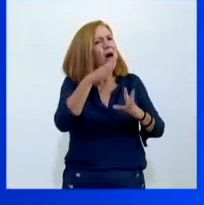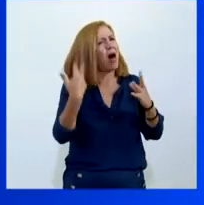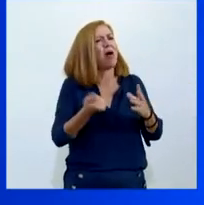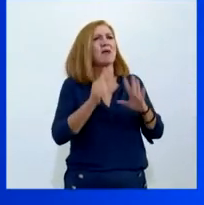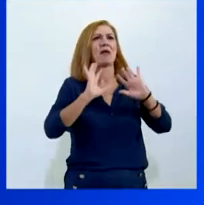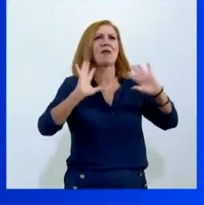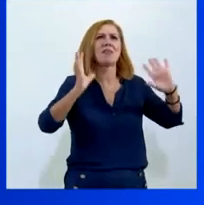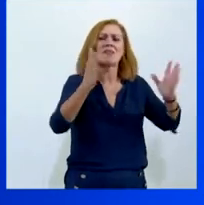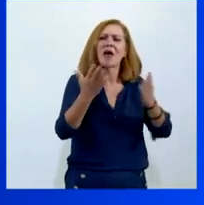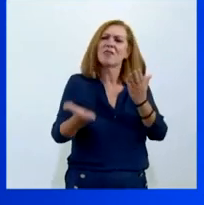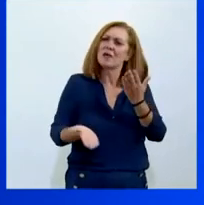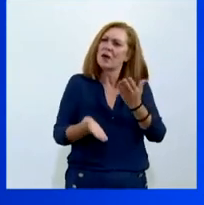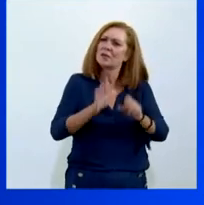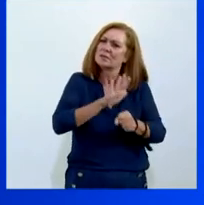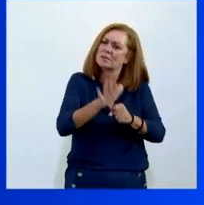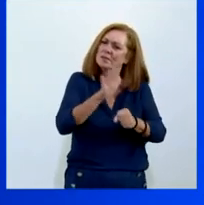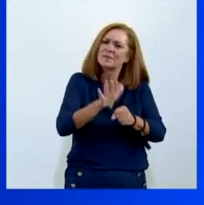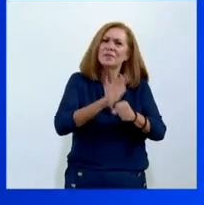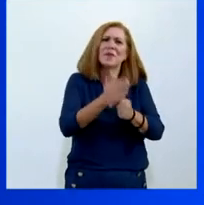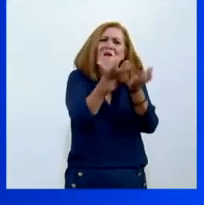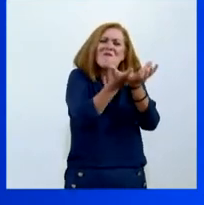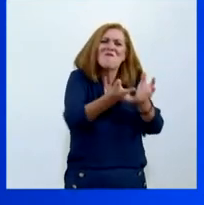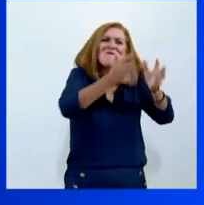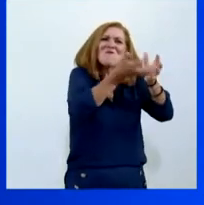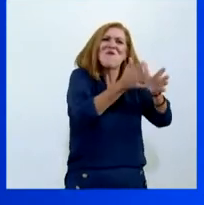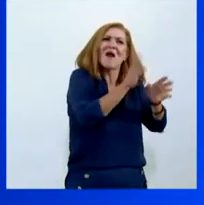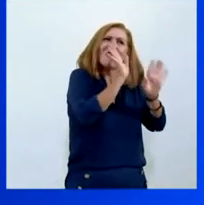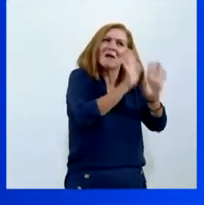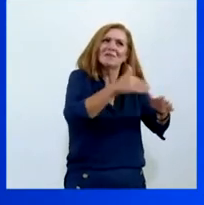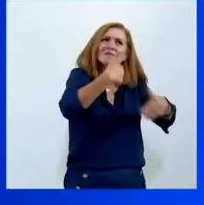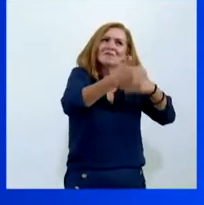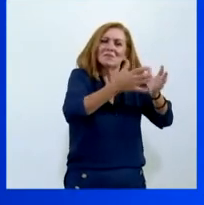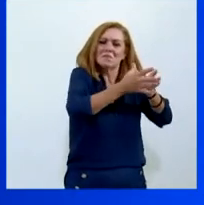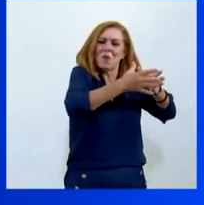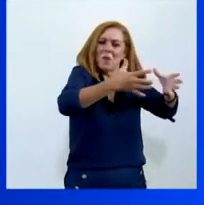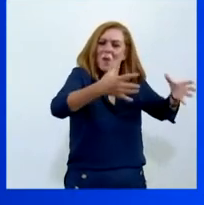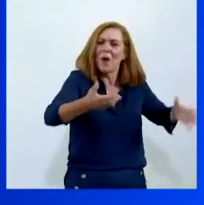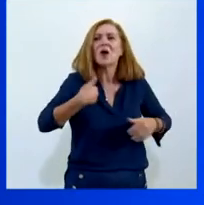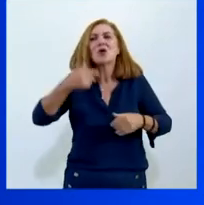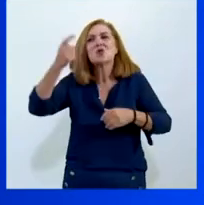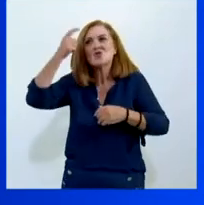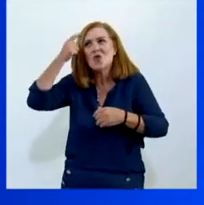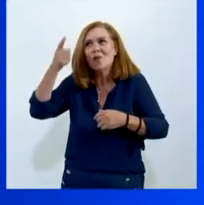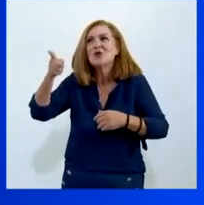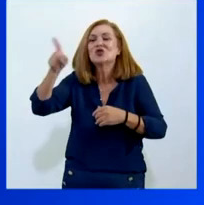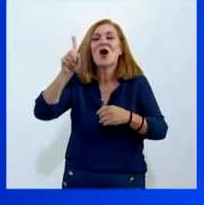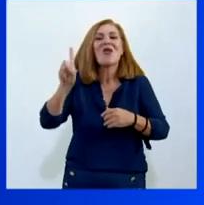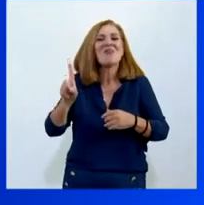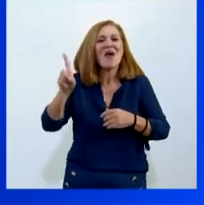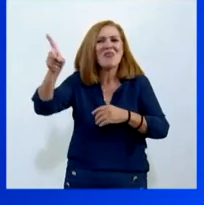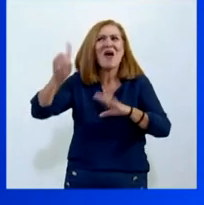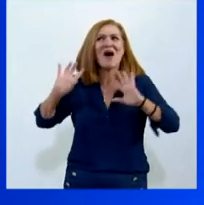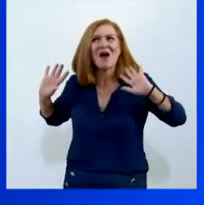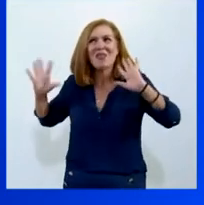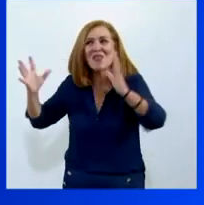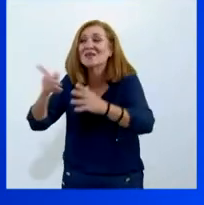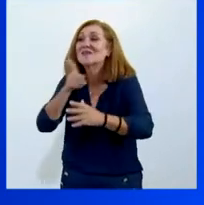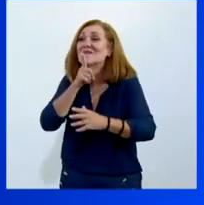βοήθεια από εμάς θα εξακολουθεί να αποτελεί η Δαδιά έναν μοναδικό βιότοπο για αυτό το προστατευόμενο